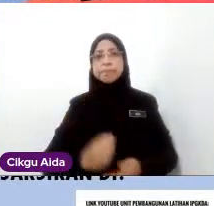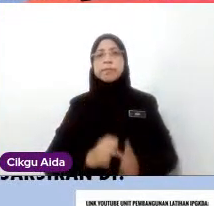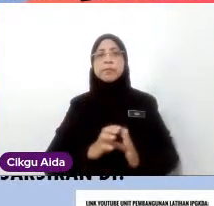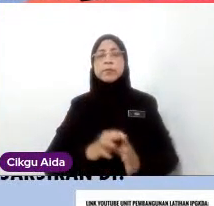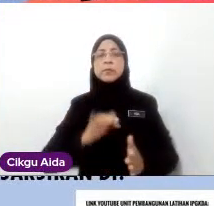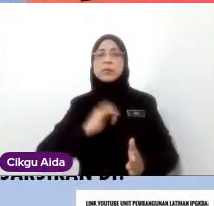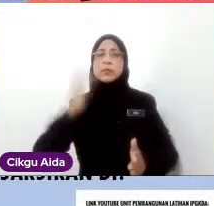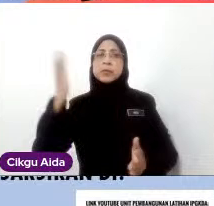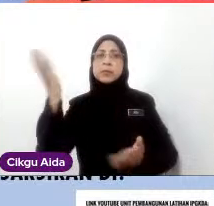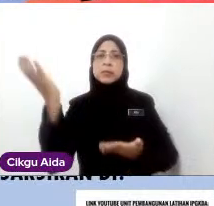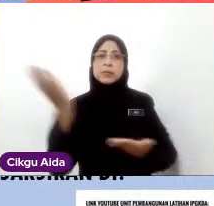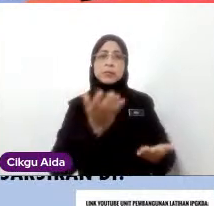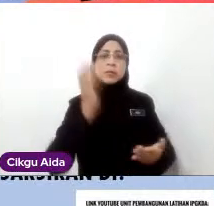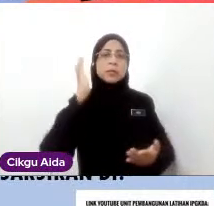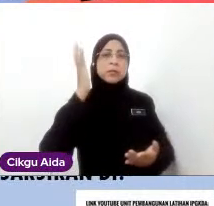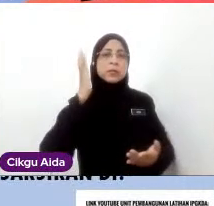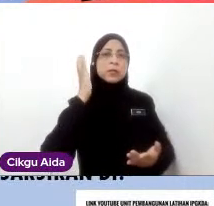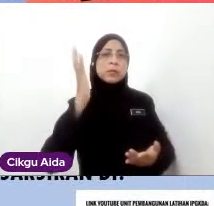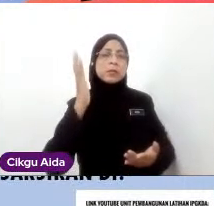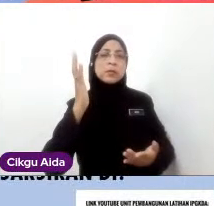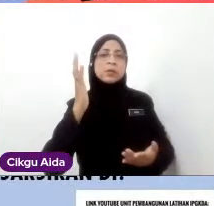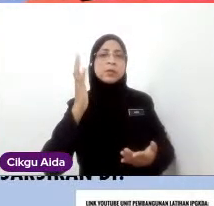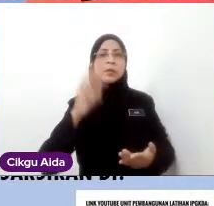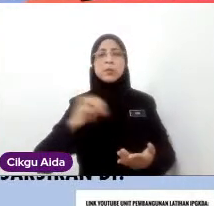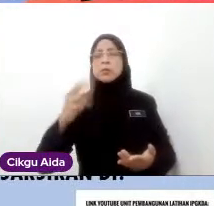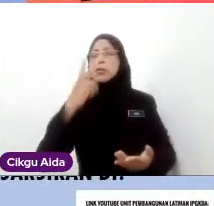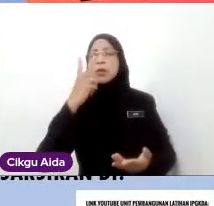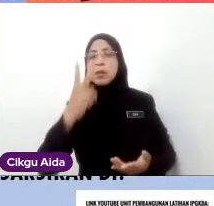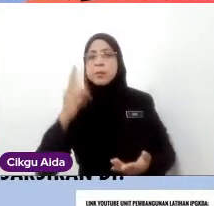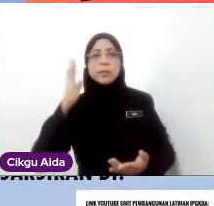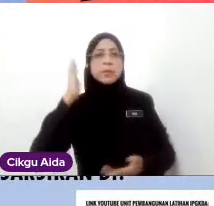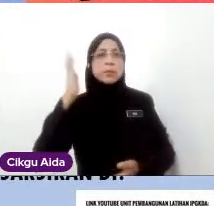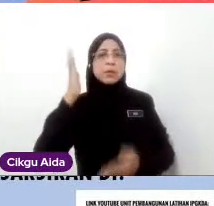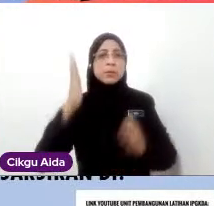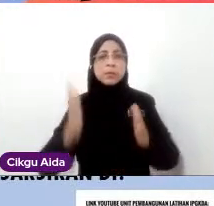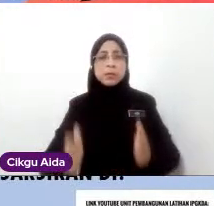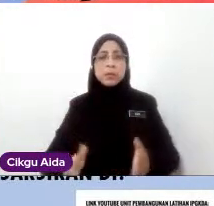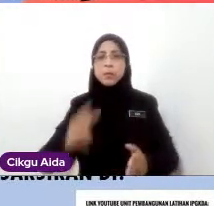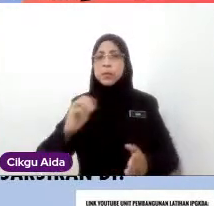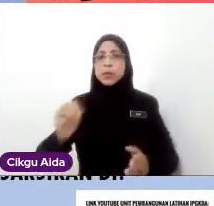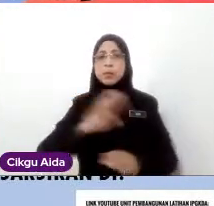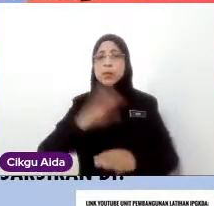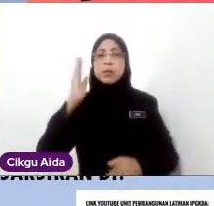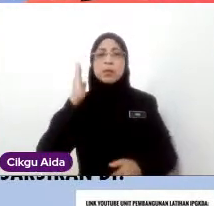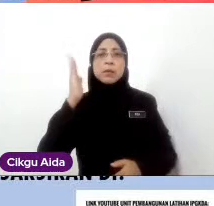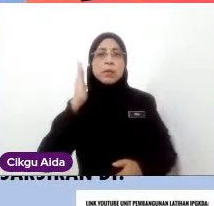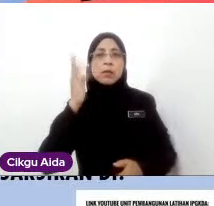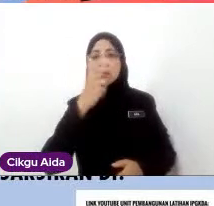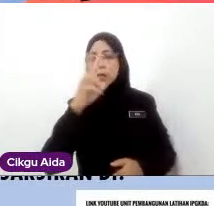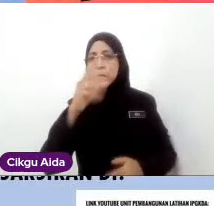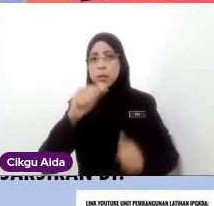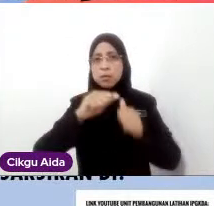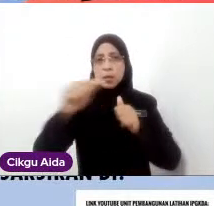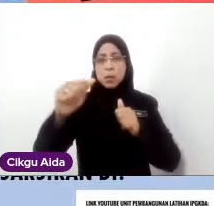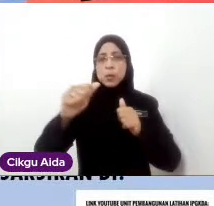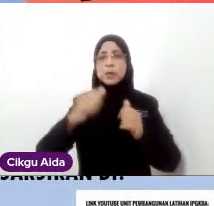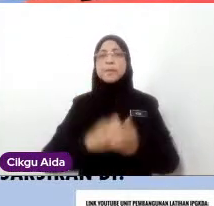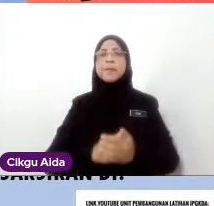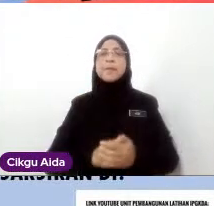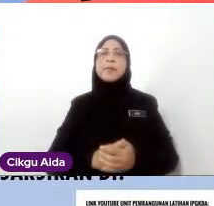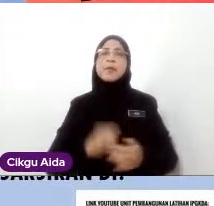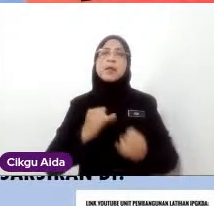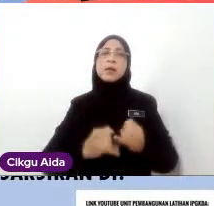datang, tapi tengok murid tak nampak pun sebenarnya, hakikatnya murid tak nampak walaupun jauh. Dan last-last